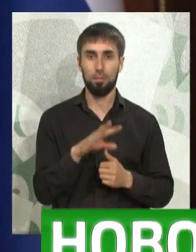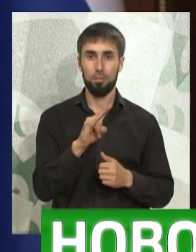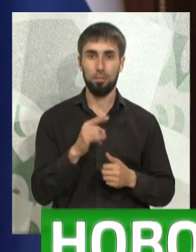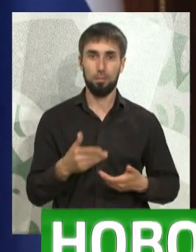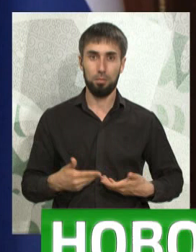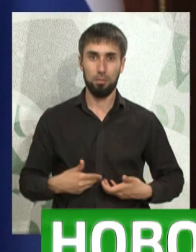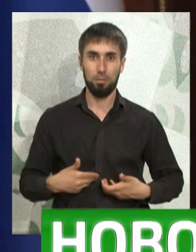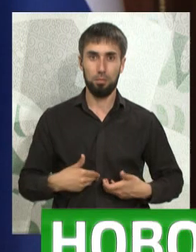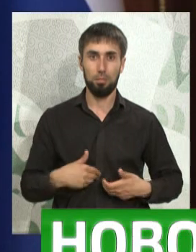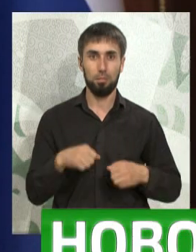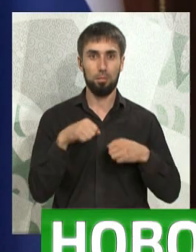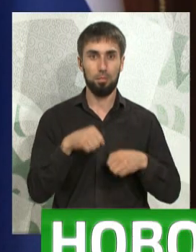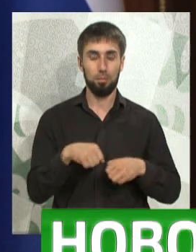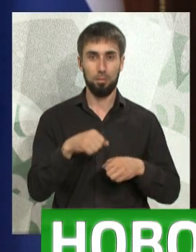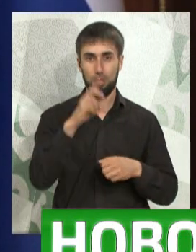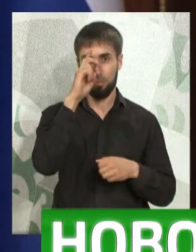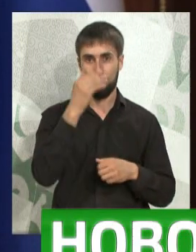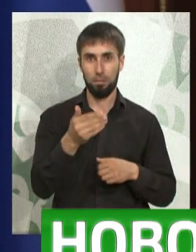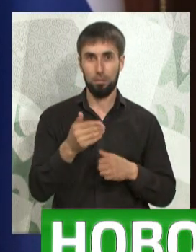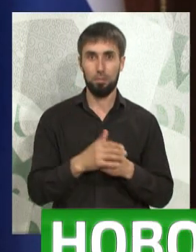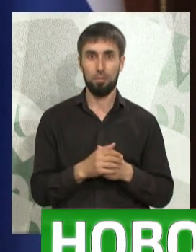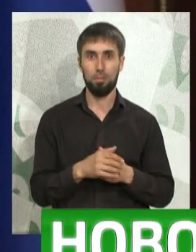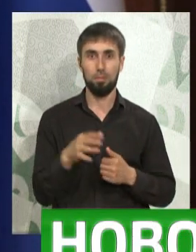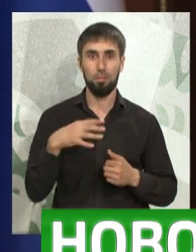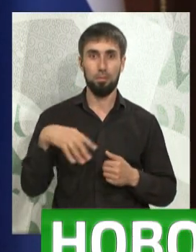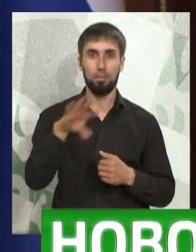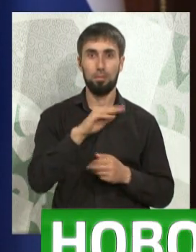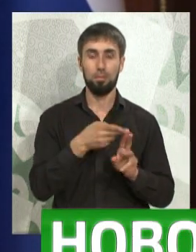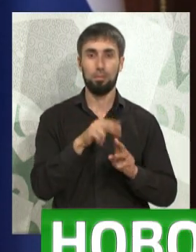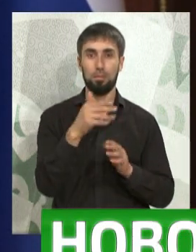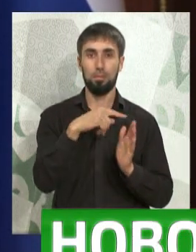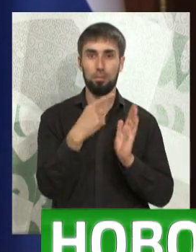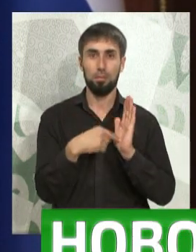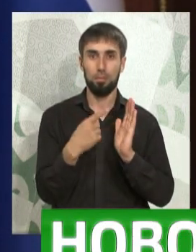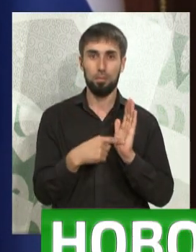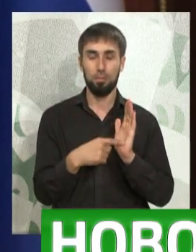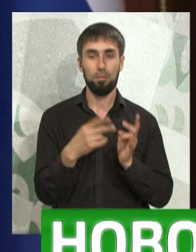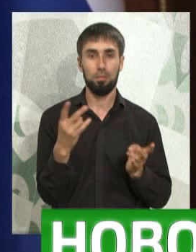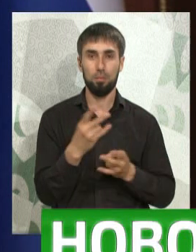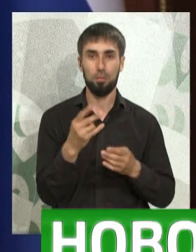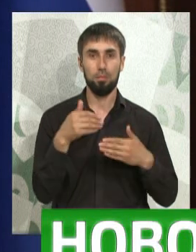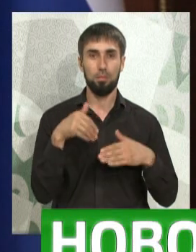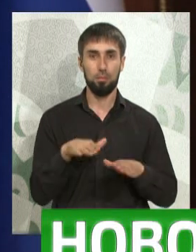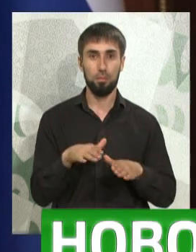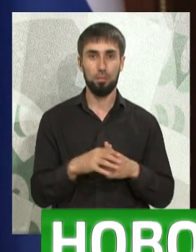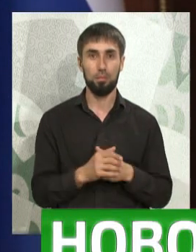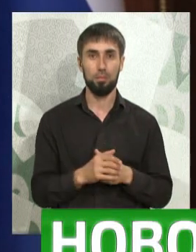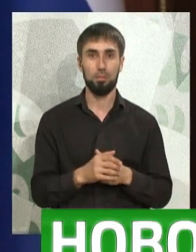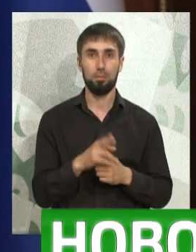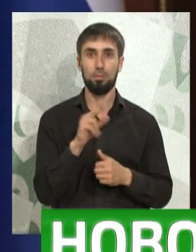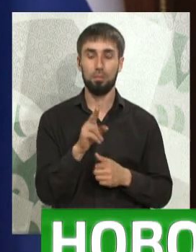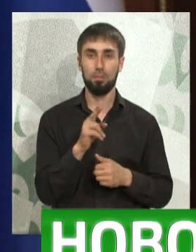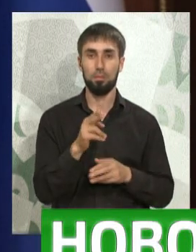живем в правовом государстве. Все возникающие вопросы необходимо решить, как